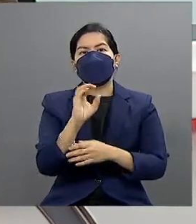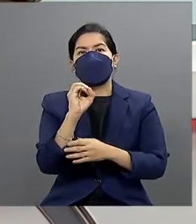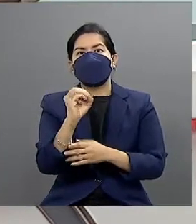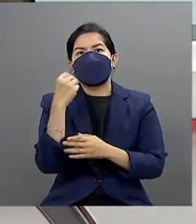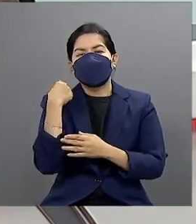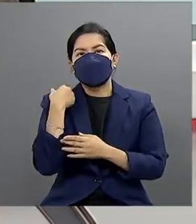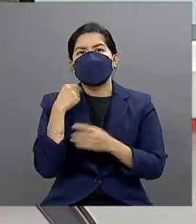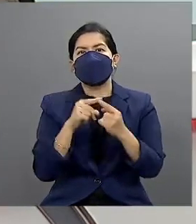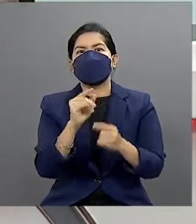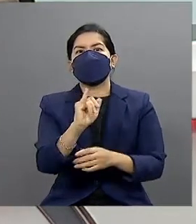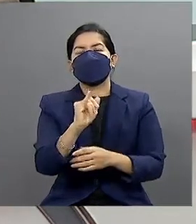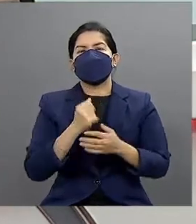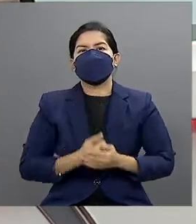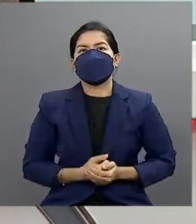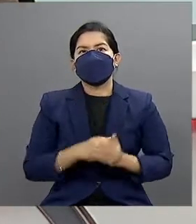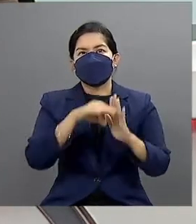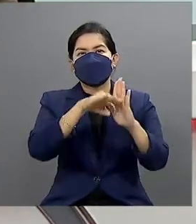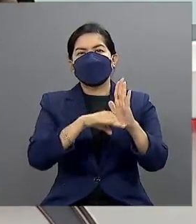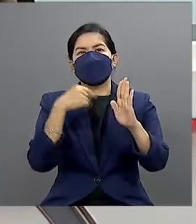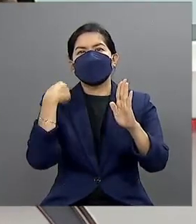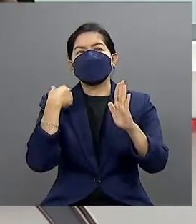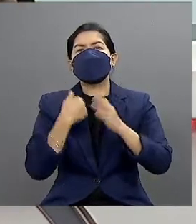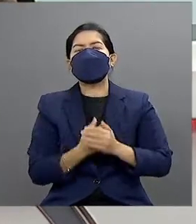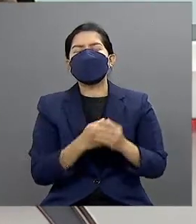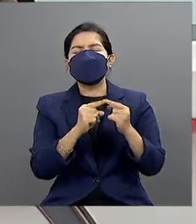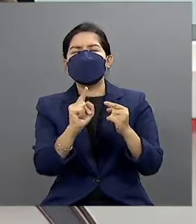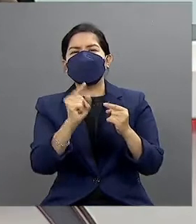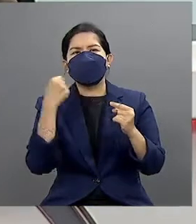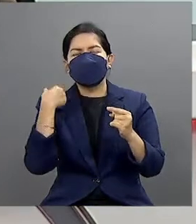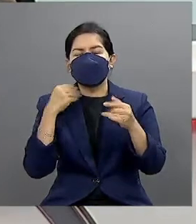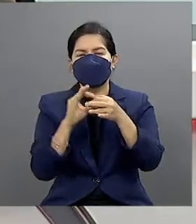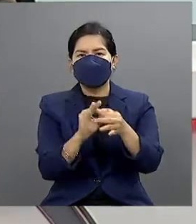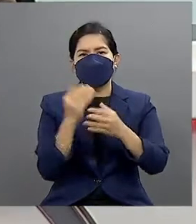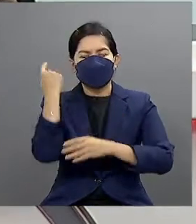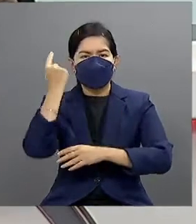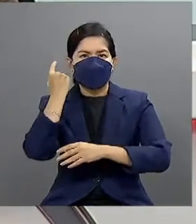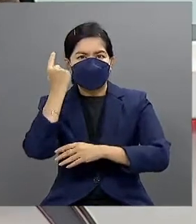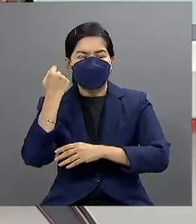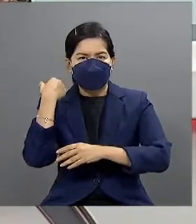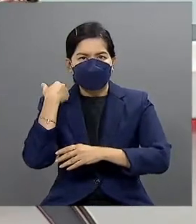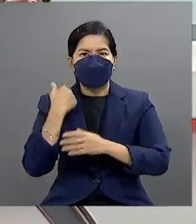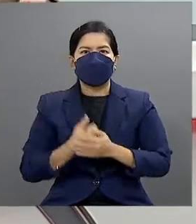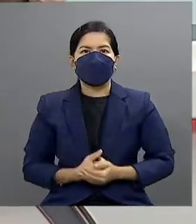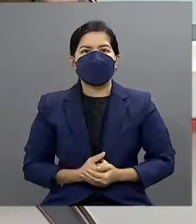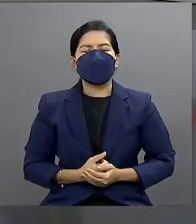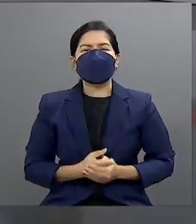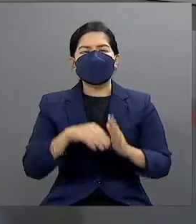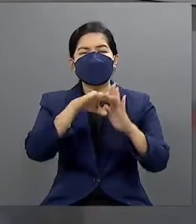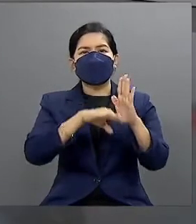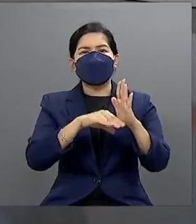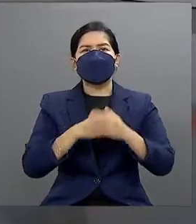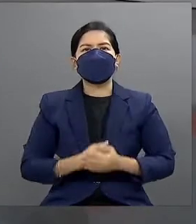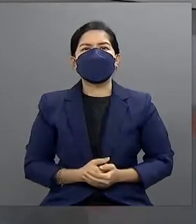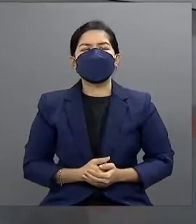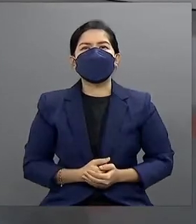ากาศในการเดินทางการท่องเที่ยวก็ยังไม่ได้รับผลกระทบไปติดตามล่าสุดกับคุณโกวิทบุญธรรมรายงานสดมาจากเชียงใหม่ค่ะคุณโกวิท